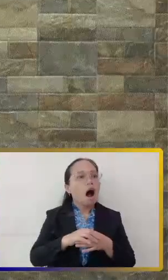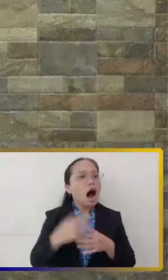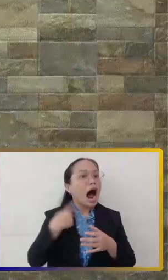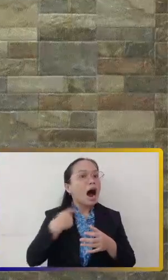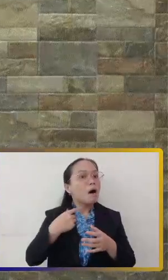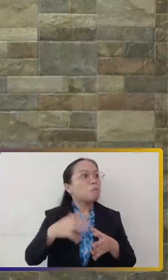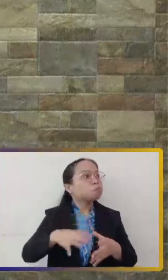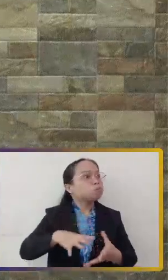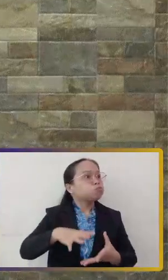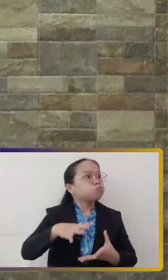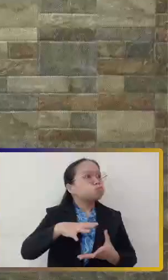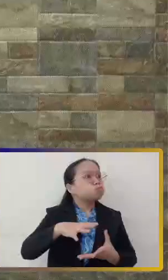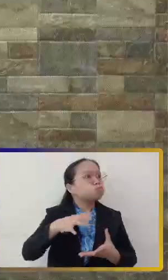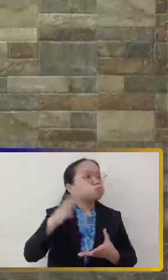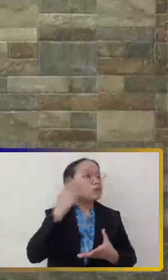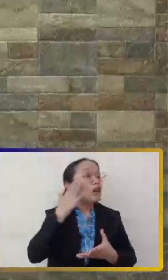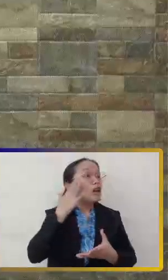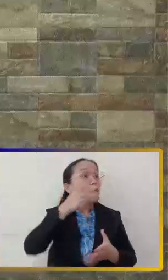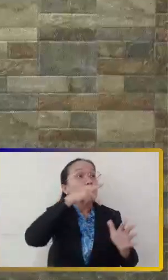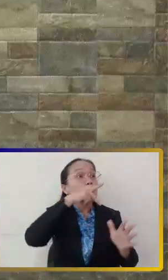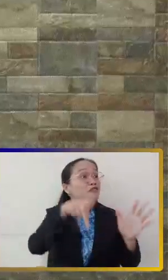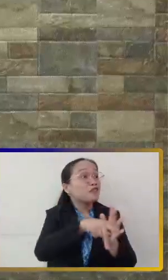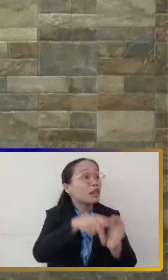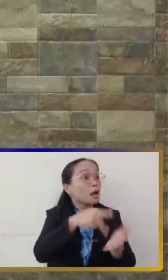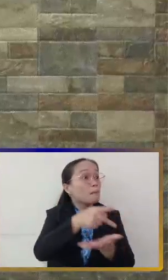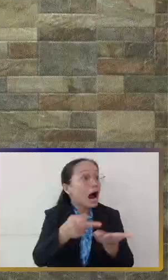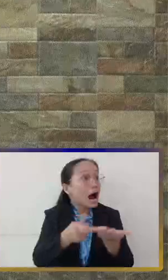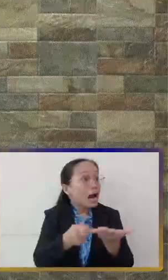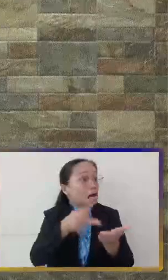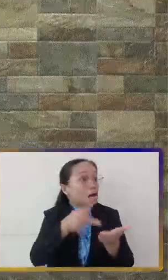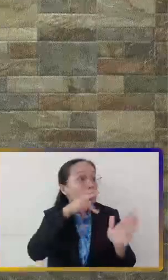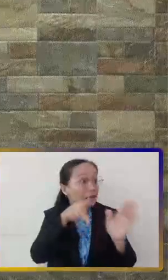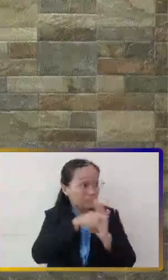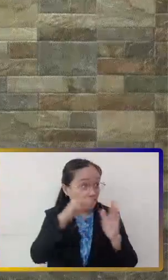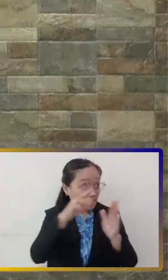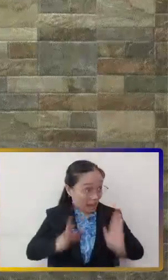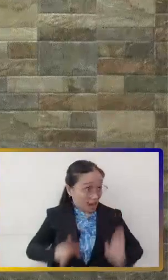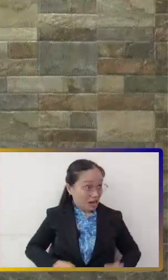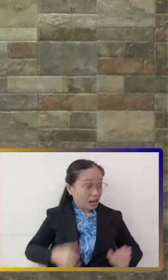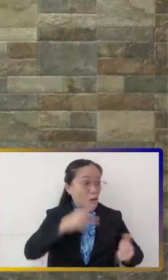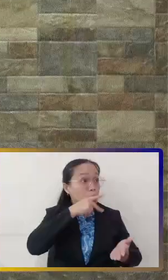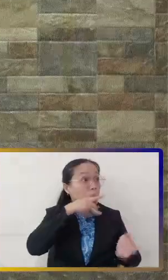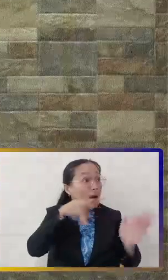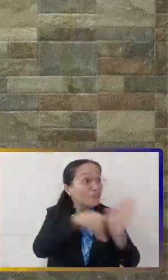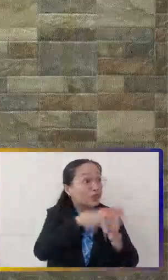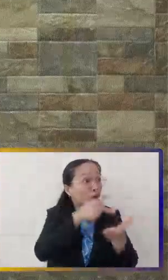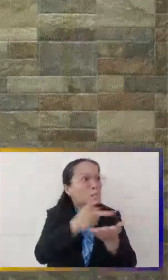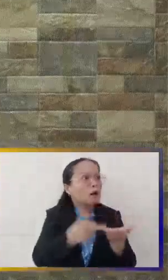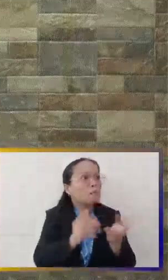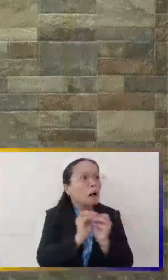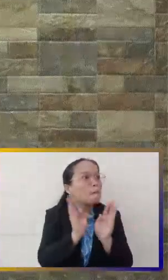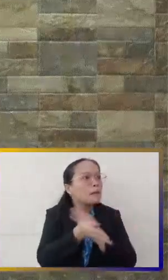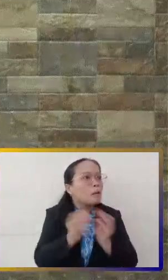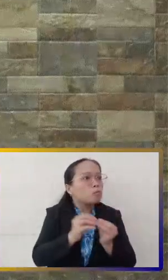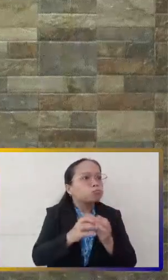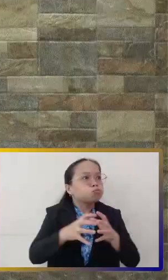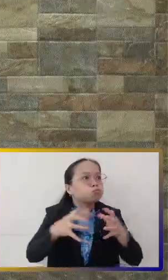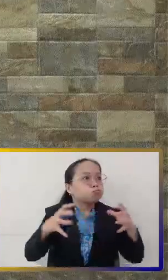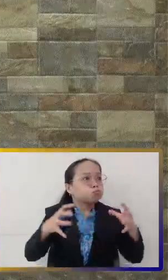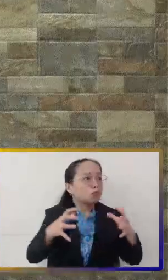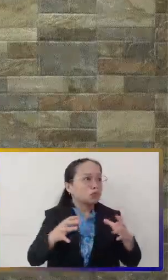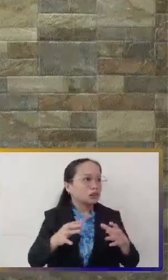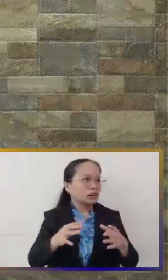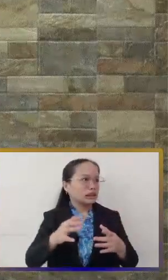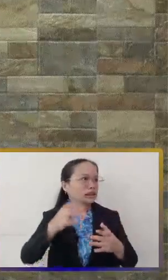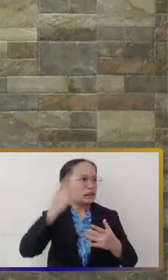Okay? So you wonder, hindi ko na alam kung ano yung special parts na yan. Pero that's the swelling, namamagha po, mga